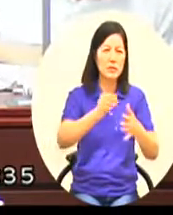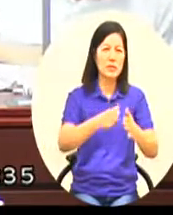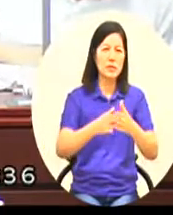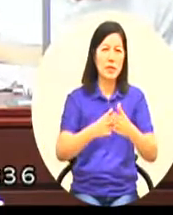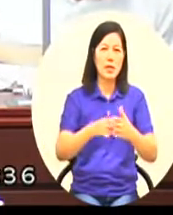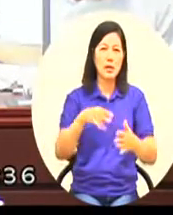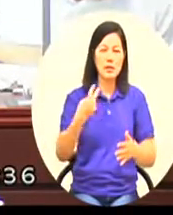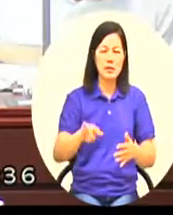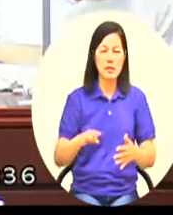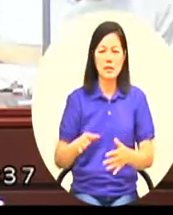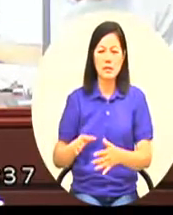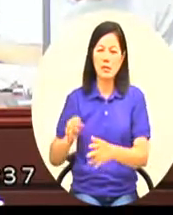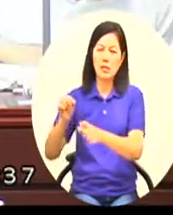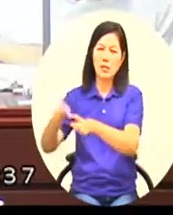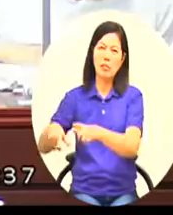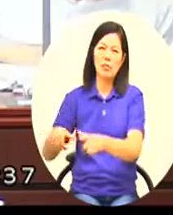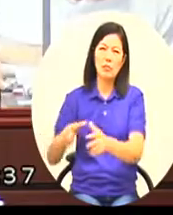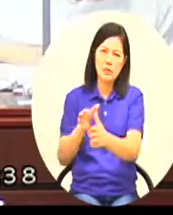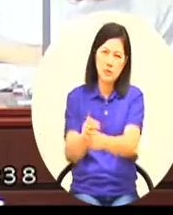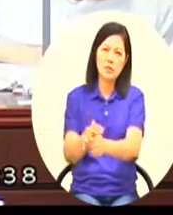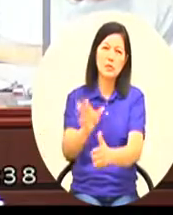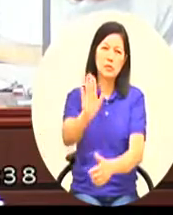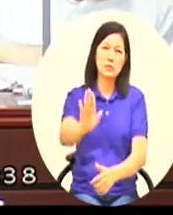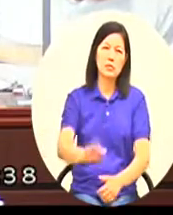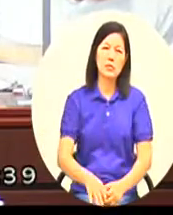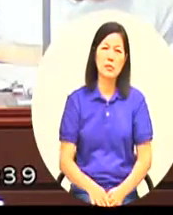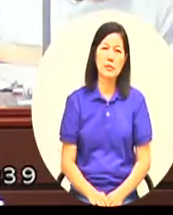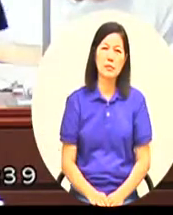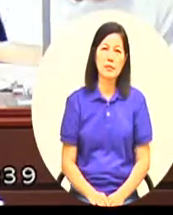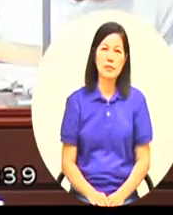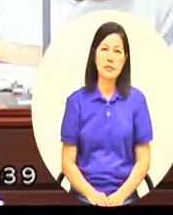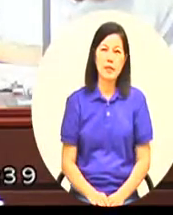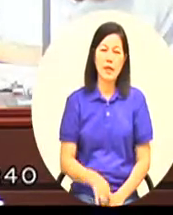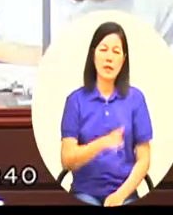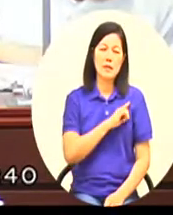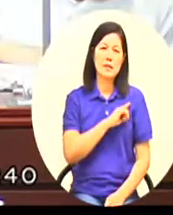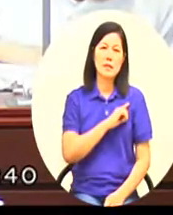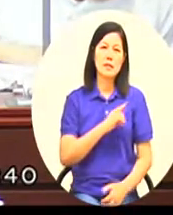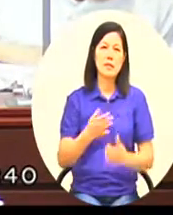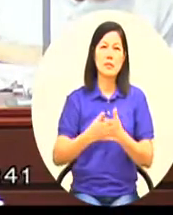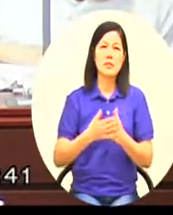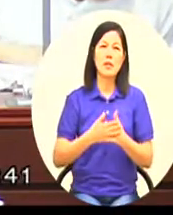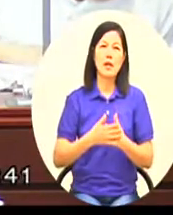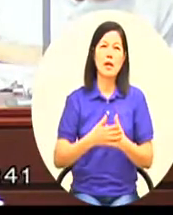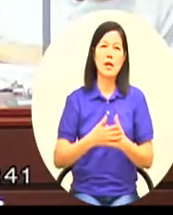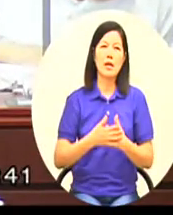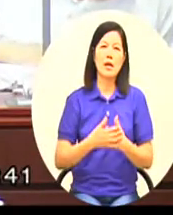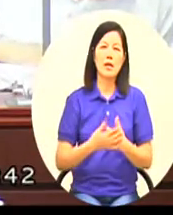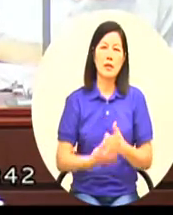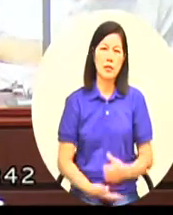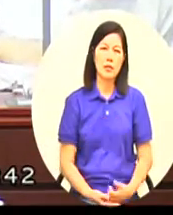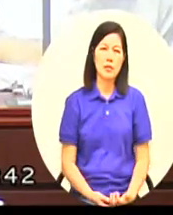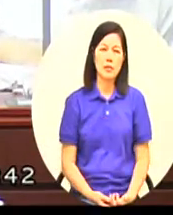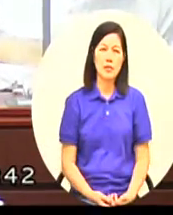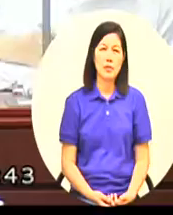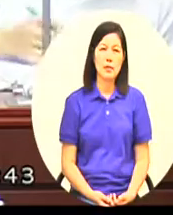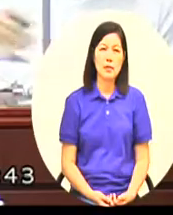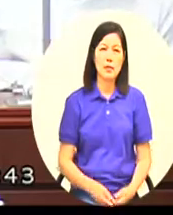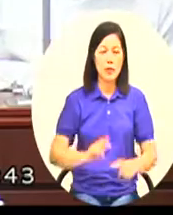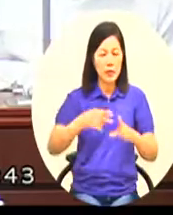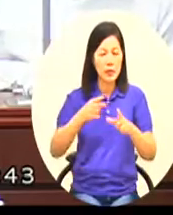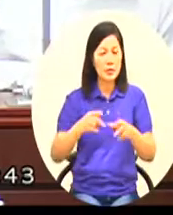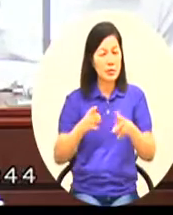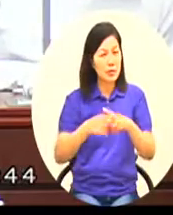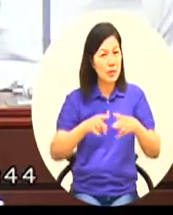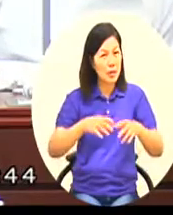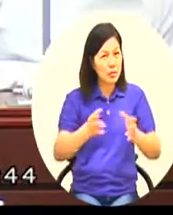又受限于厂商，所以我们只好自力救助啊！其实我们这维修小组不是现在才开始，